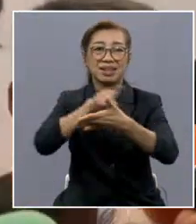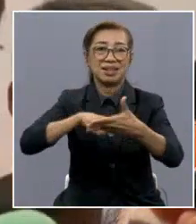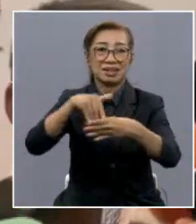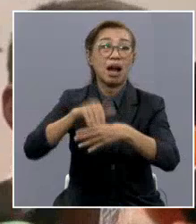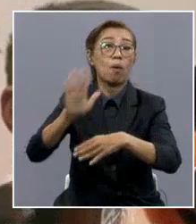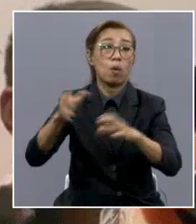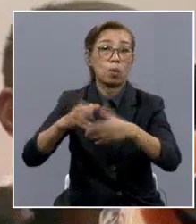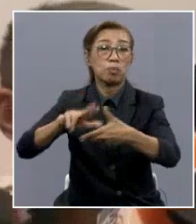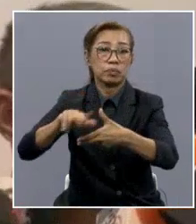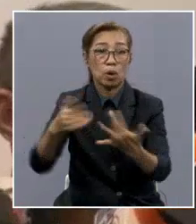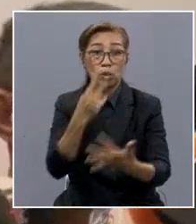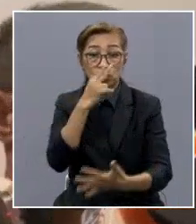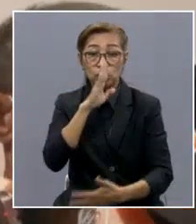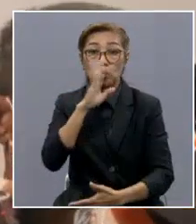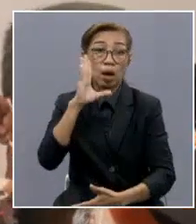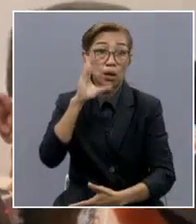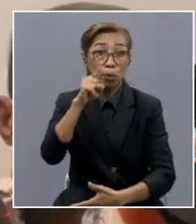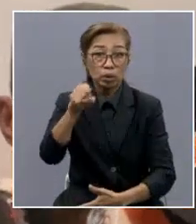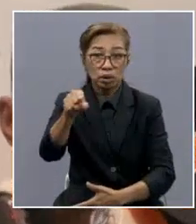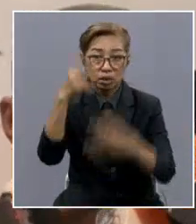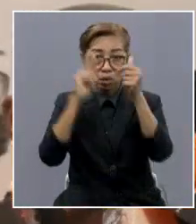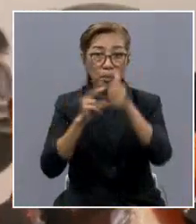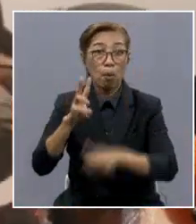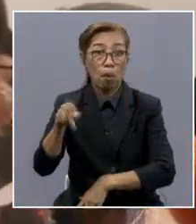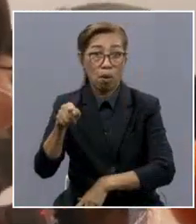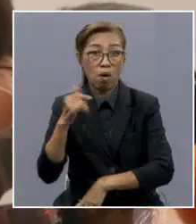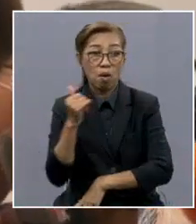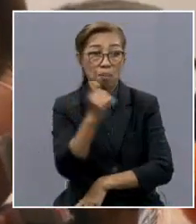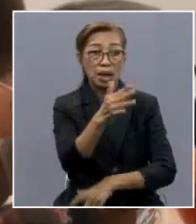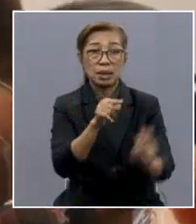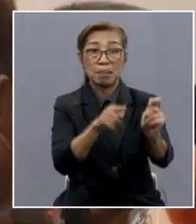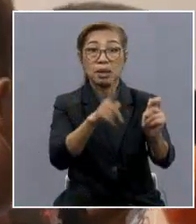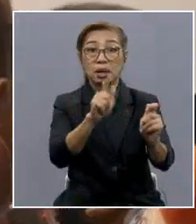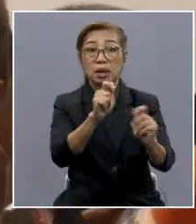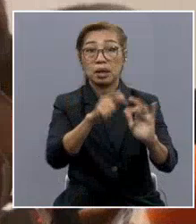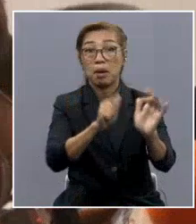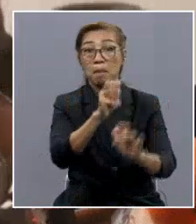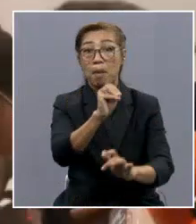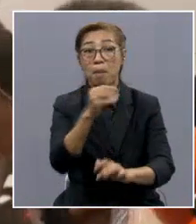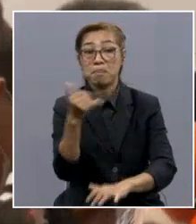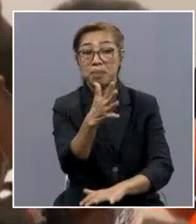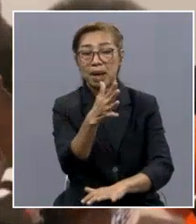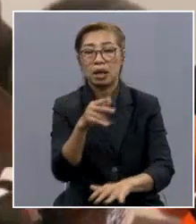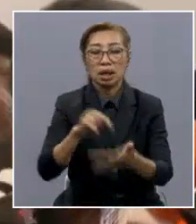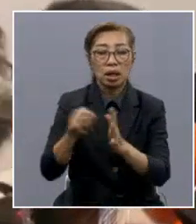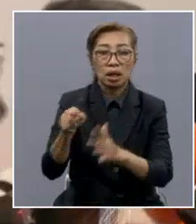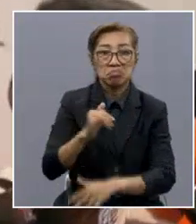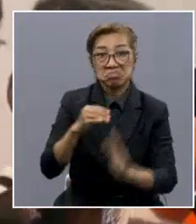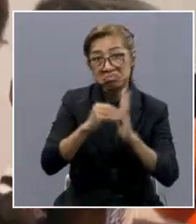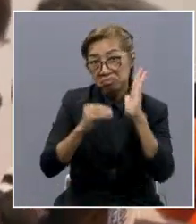ถ้าพรุ่งนี้พลเอก ไม่ได้ไปปราศัยพลเอกประวิต ร ไม่ได้ไปปราศัยที่ป้อมปราบศัตรูพ่ายจะไปปรากฏตัวที่ชุม